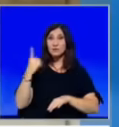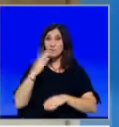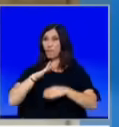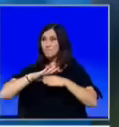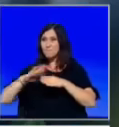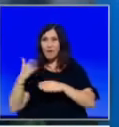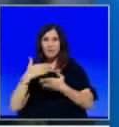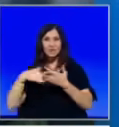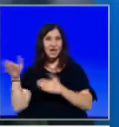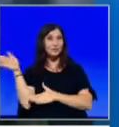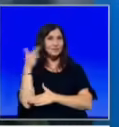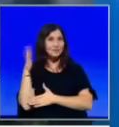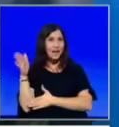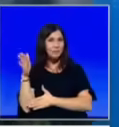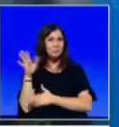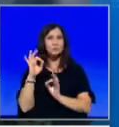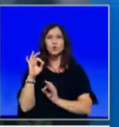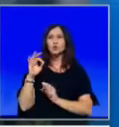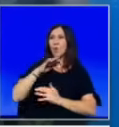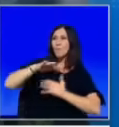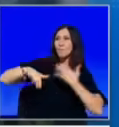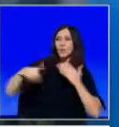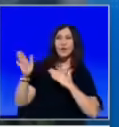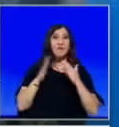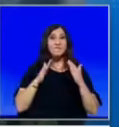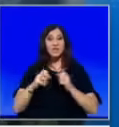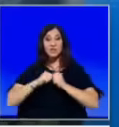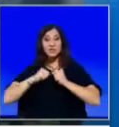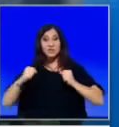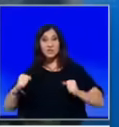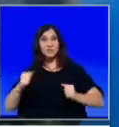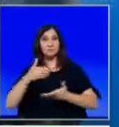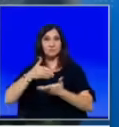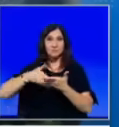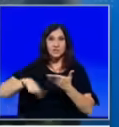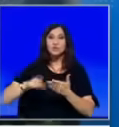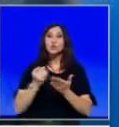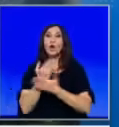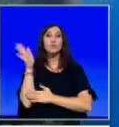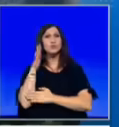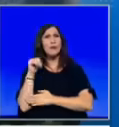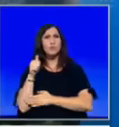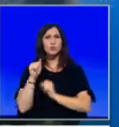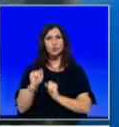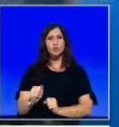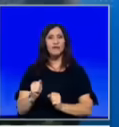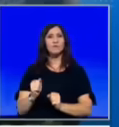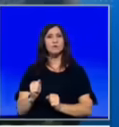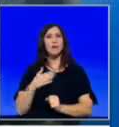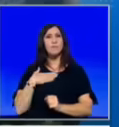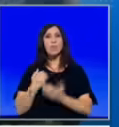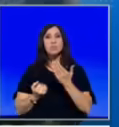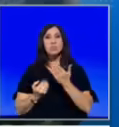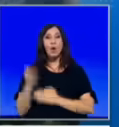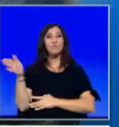част от Трибрагреника. Именно бурният вятър разкъса за час и новото знаме. Утре се очаква да бъде вдигнат нов Трибрагреник на